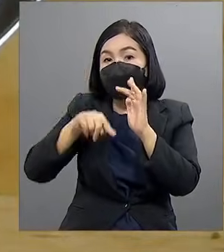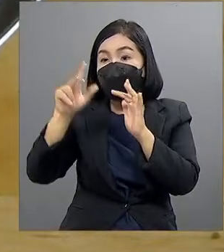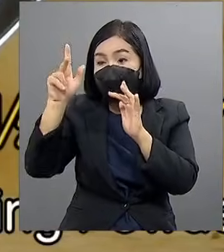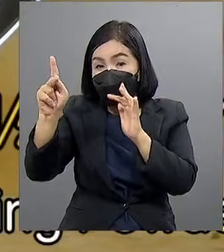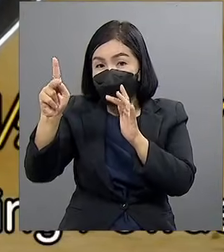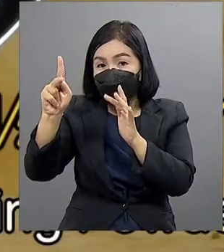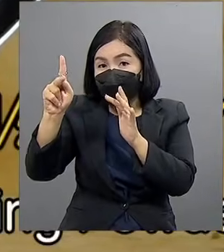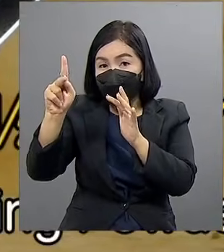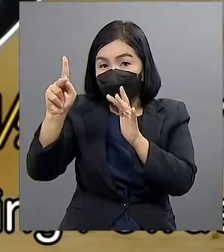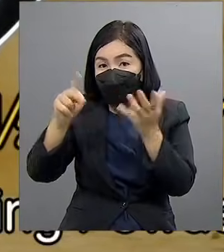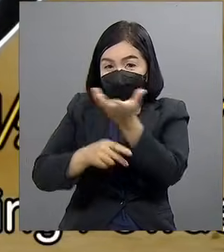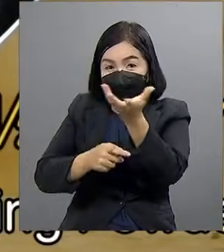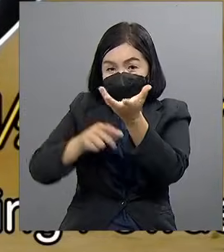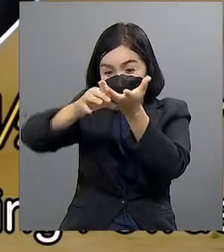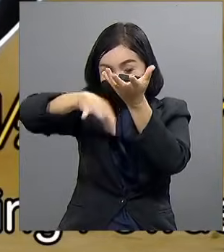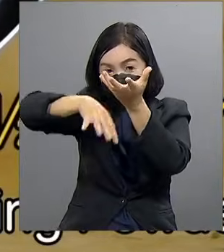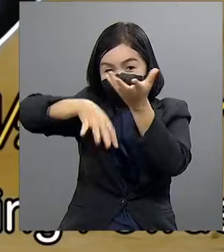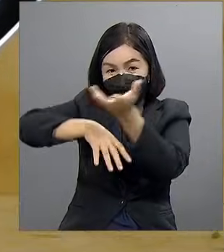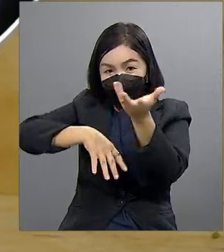ผงฟู